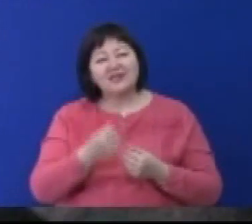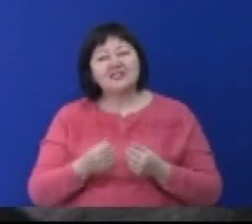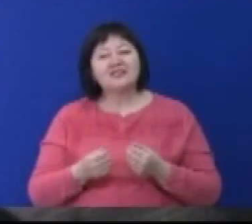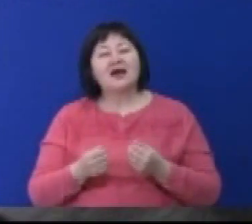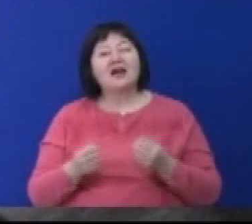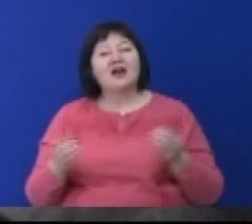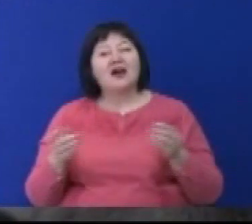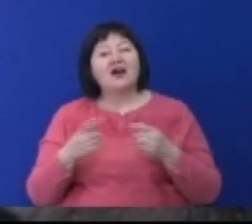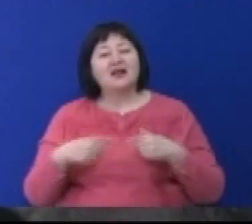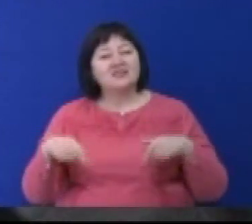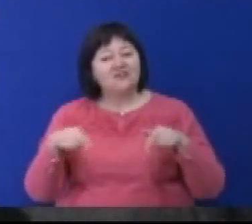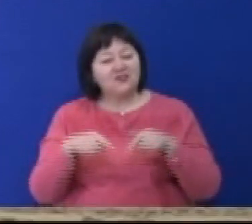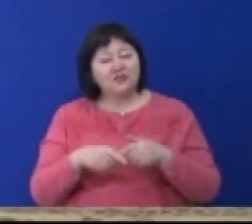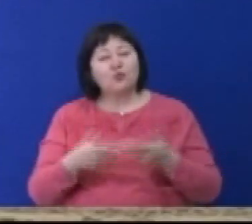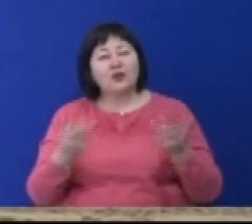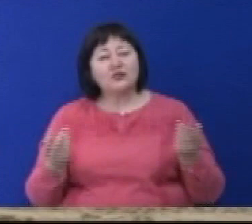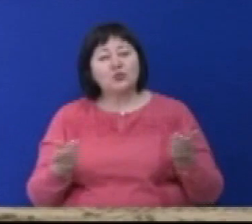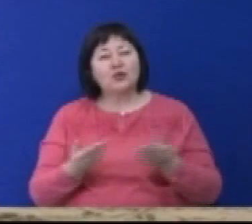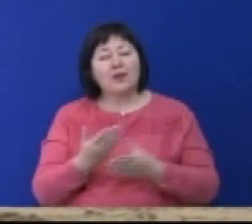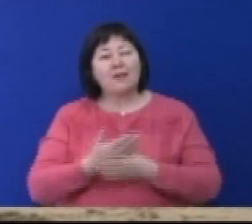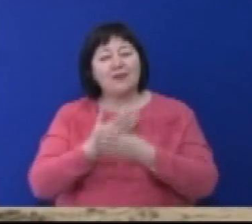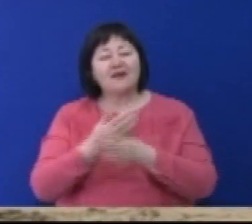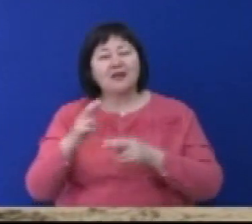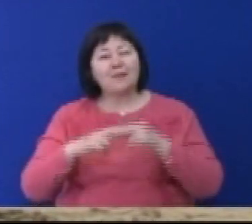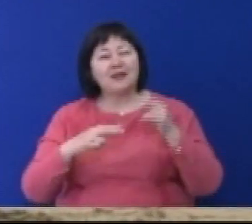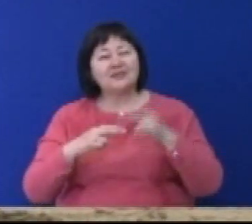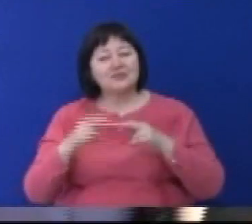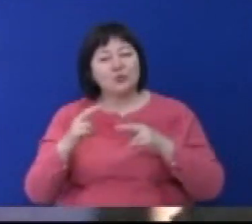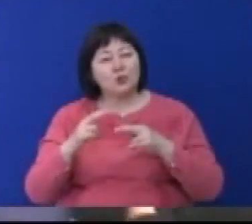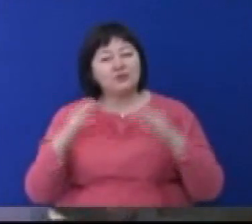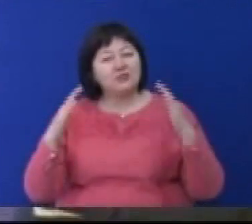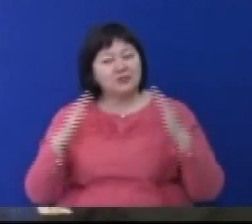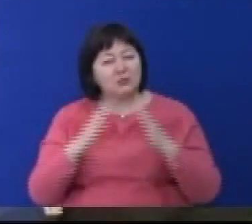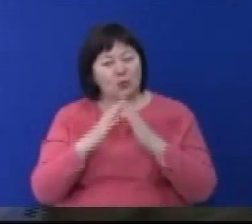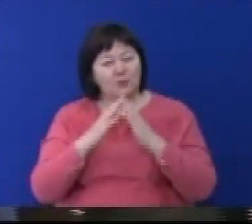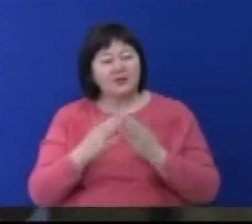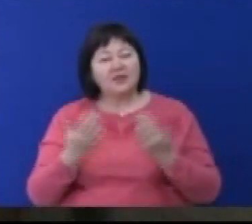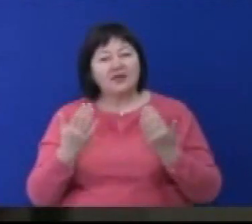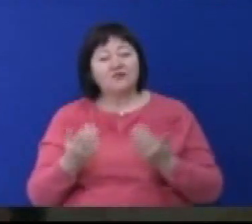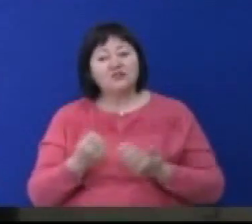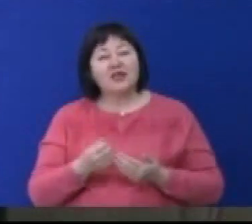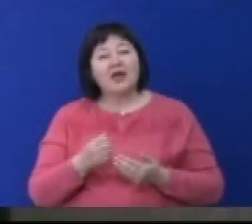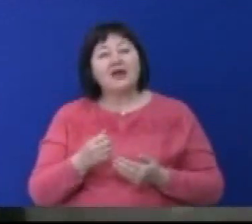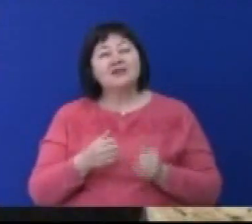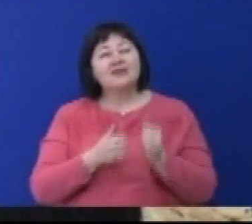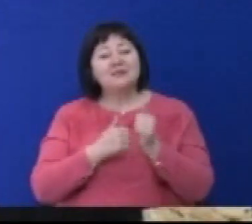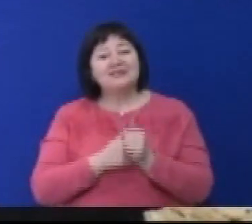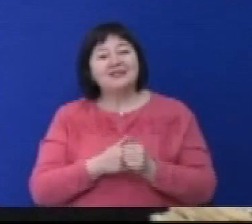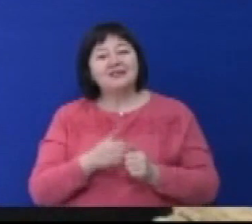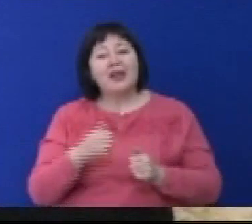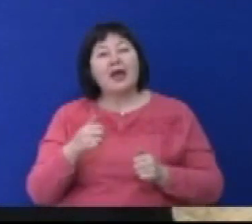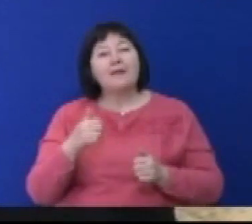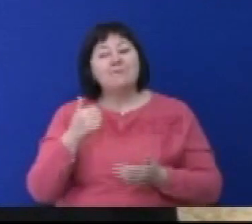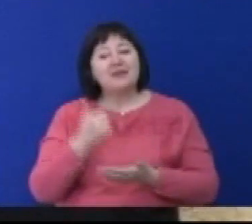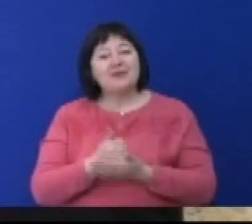Гүлназ Ахметовамен кездесті. Семейлік кәсіпкердің әлеуметтік жауапкершілігін жоғары бағалаған премьер-министрдің орынбасары мұндай игі